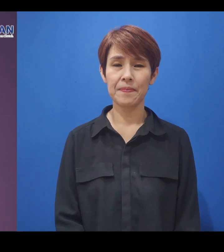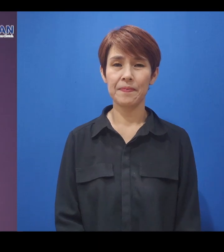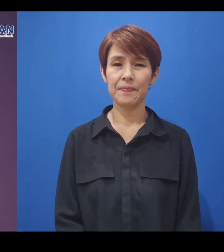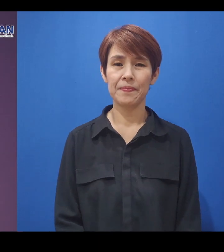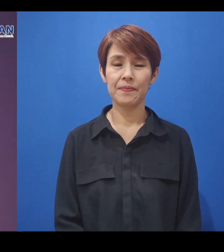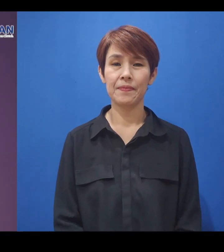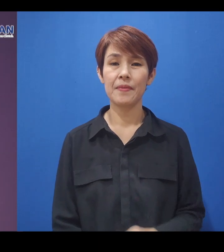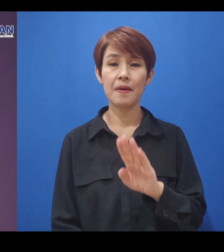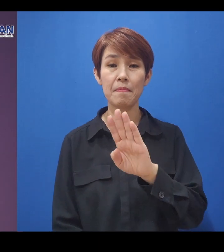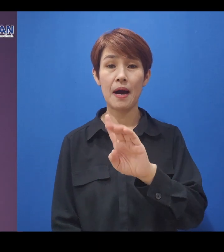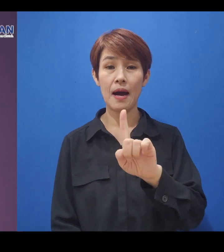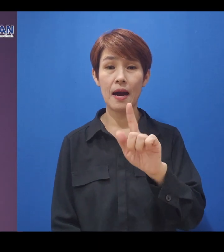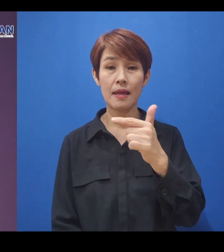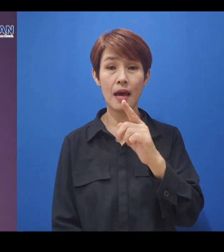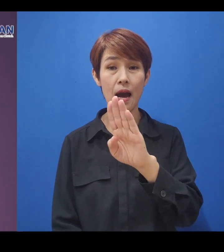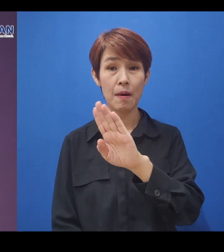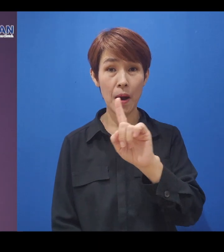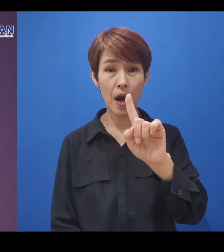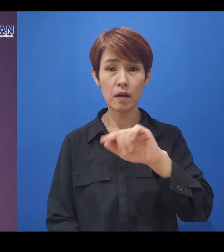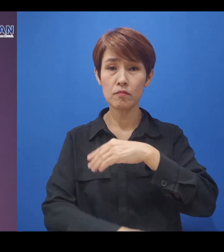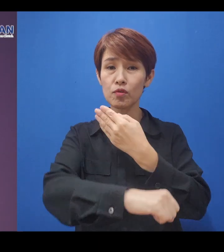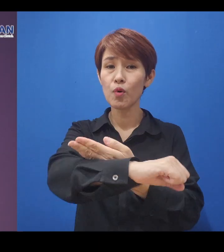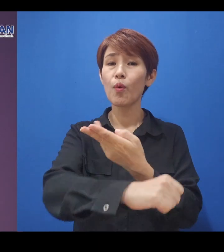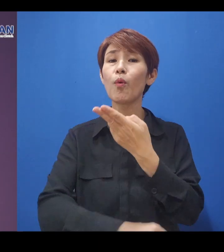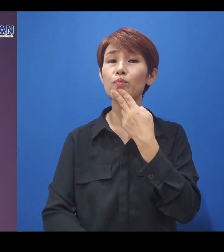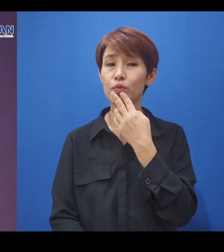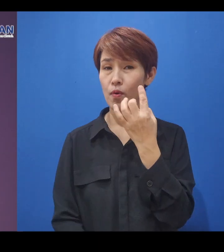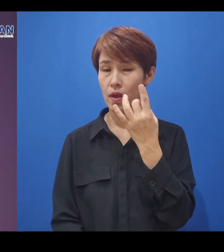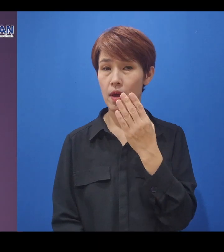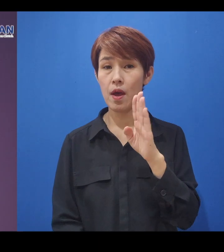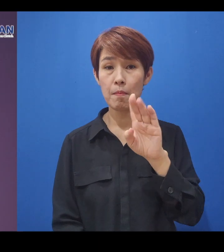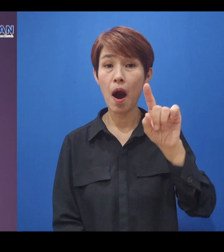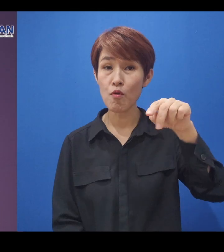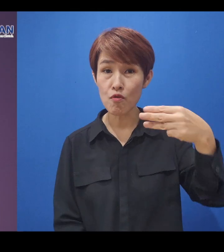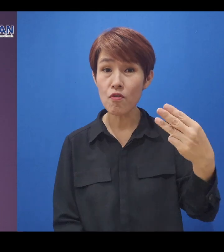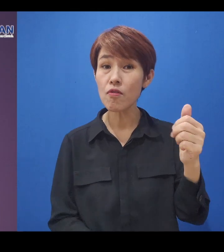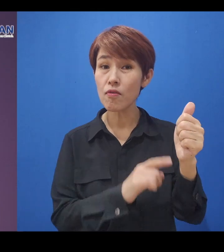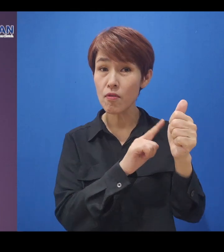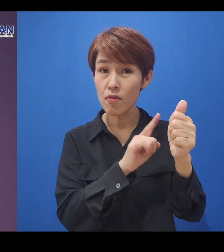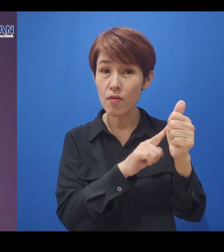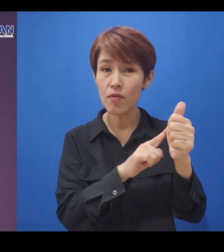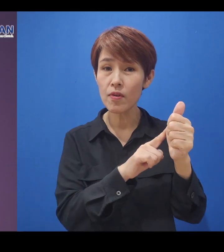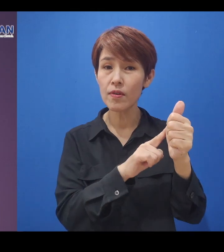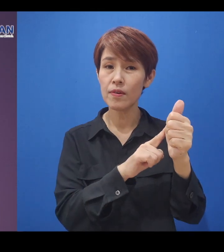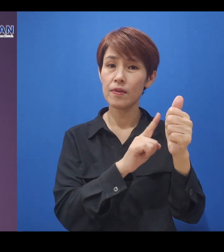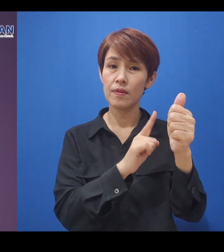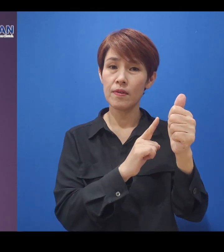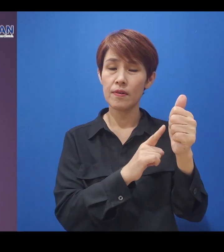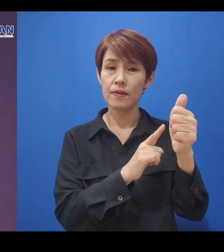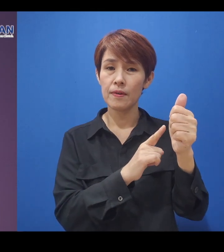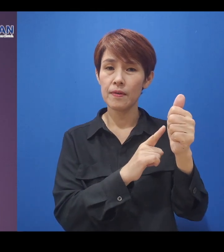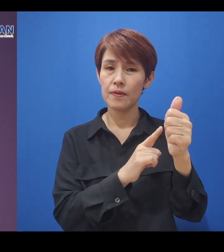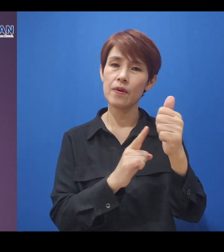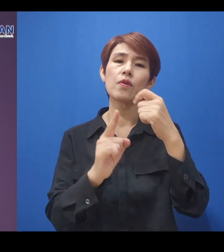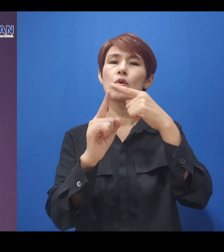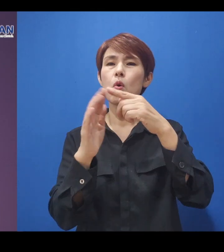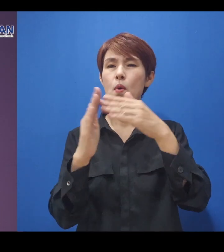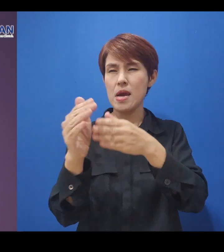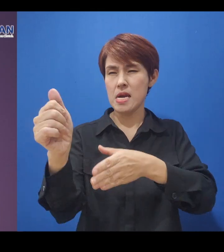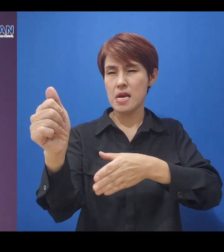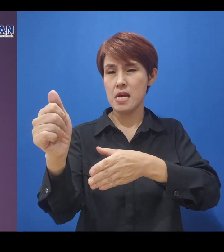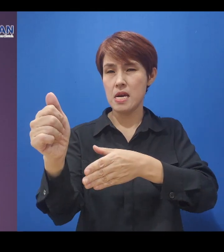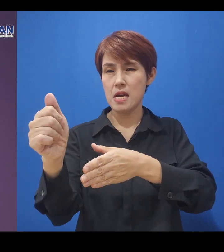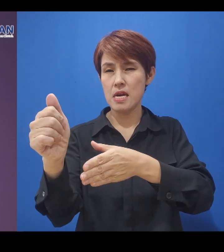사실 바나바는 능력이 없는 사람 아닙니까? 바울 한 사람, 사울 한 사람이 교회를 찢으려 할